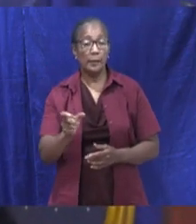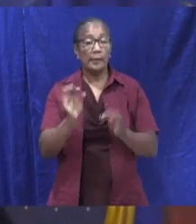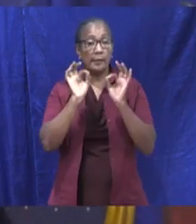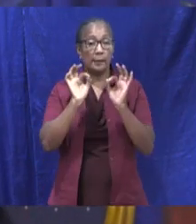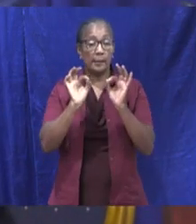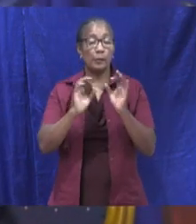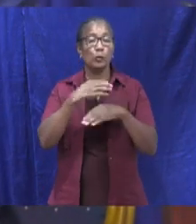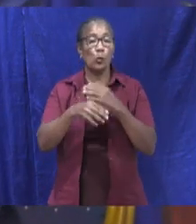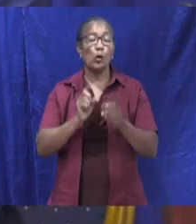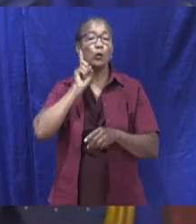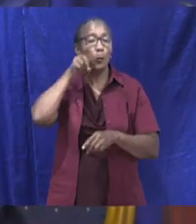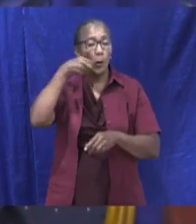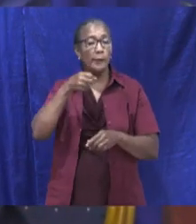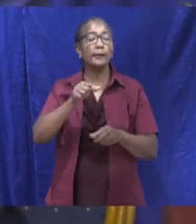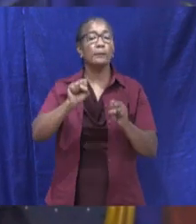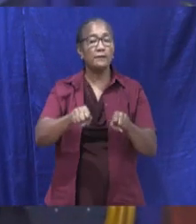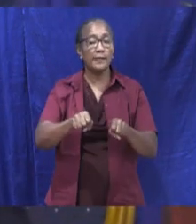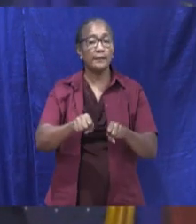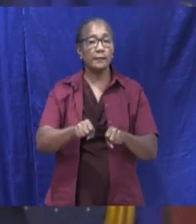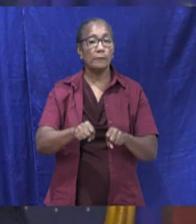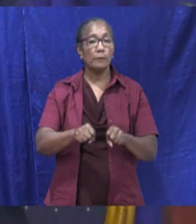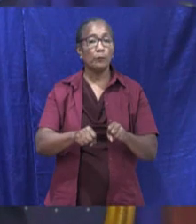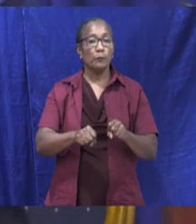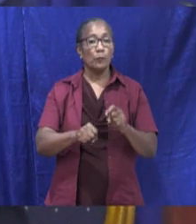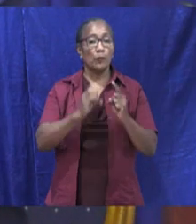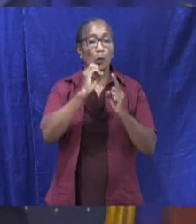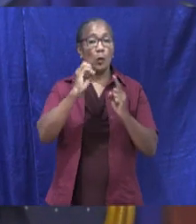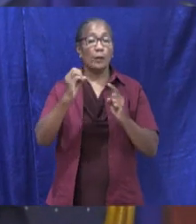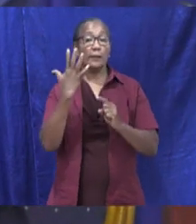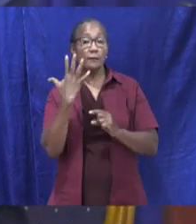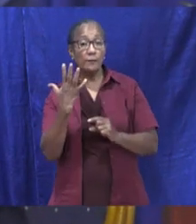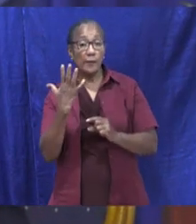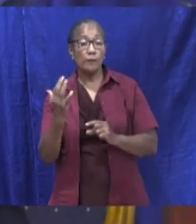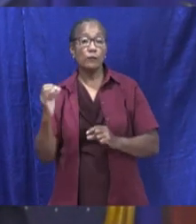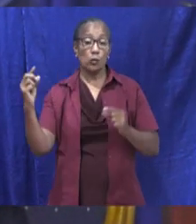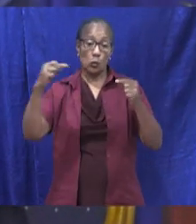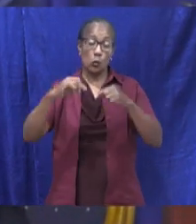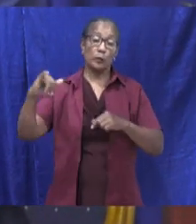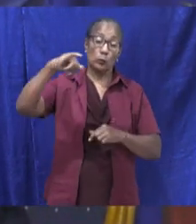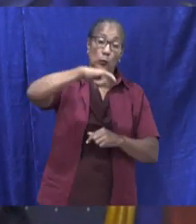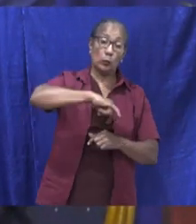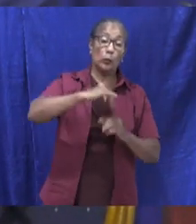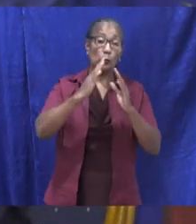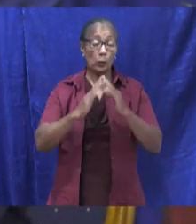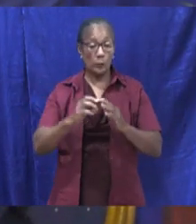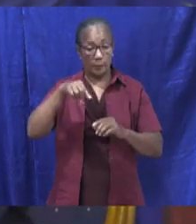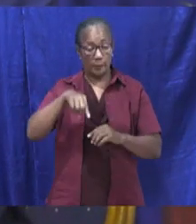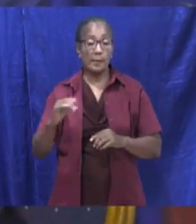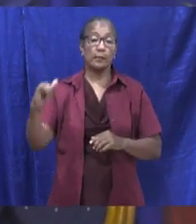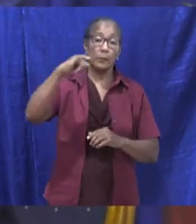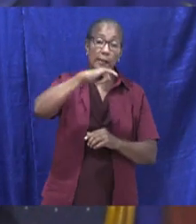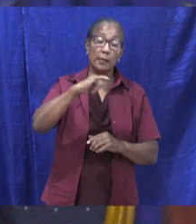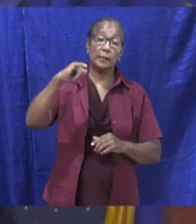worden morgen bevestigd. 105 repatrianten zullen naar huis terugkeren. Deze